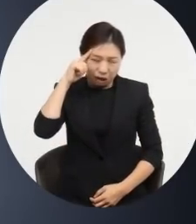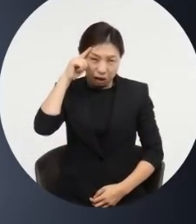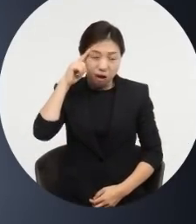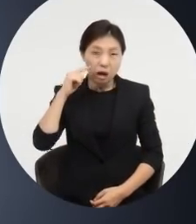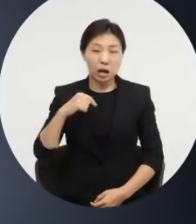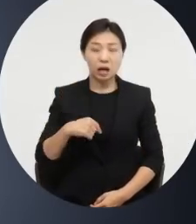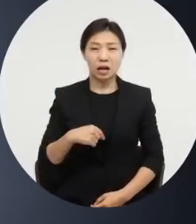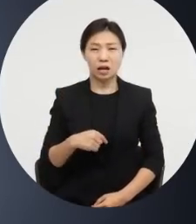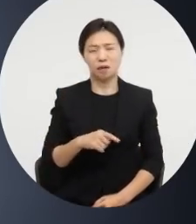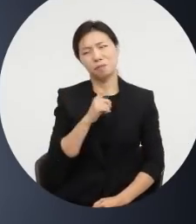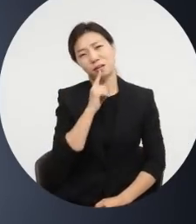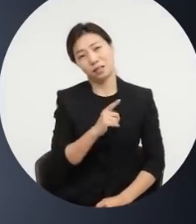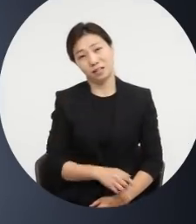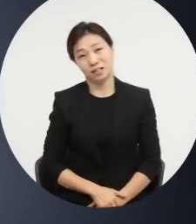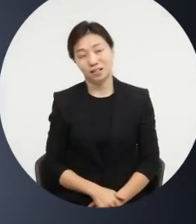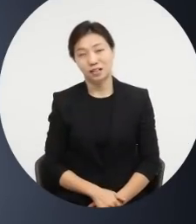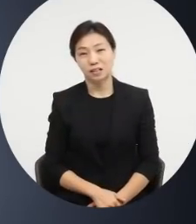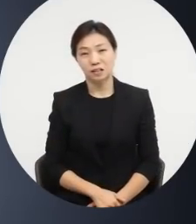이